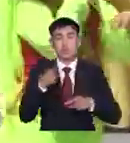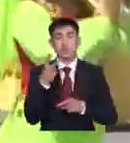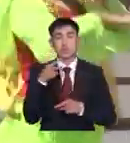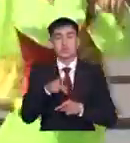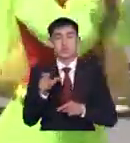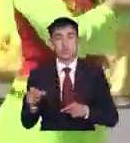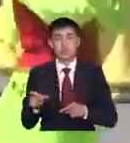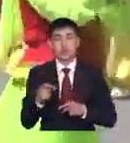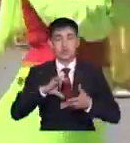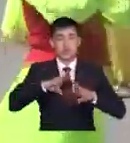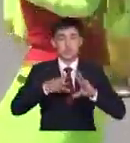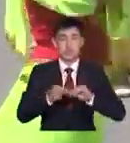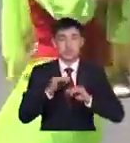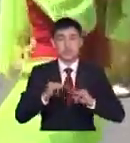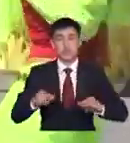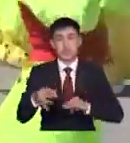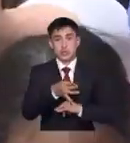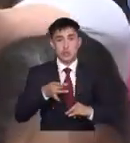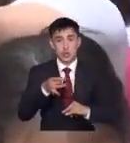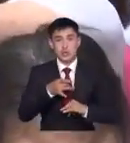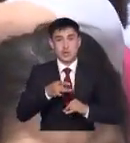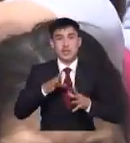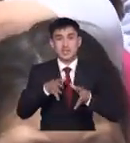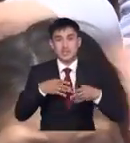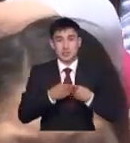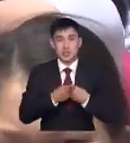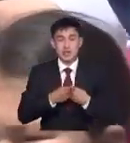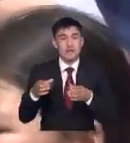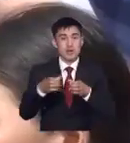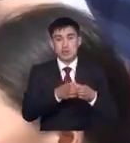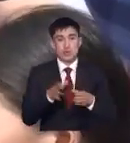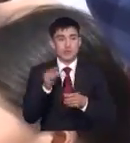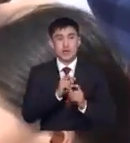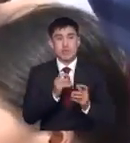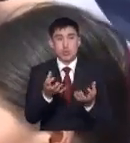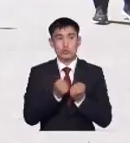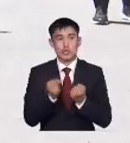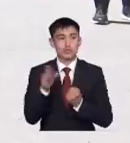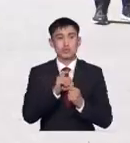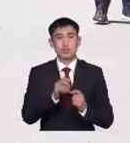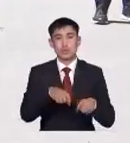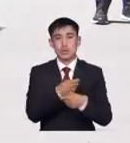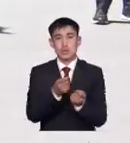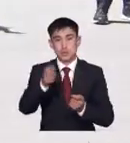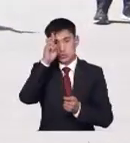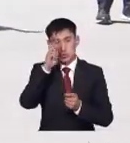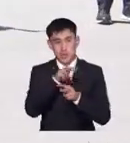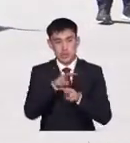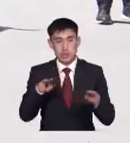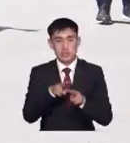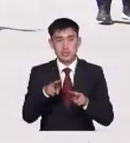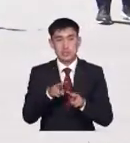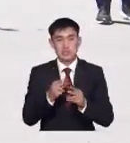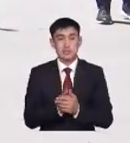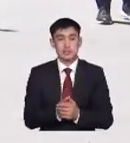2000 человек. А в целом все дети региона из всех семей, всех категорий получают все, что дает государство, и это контролируется на